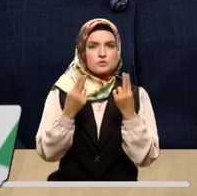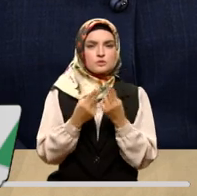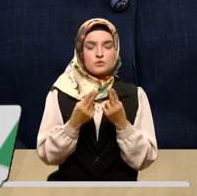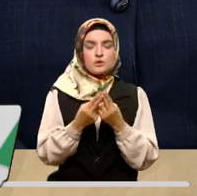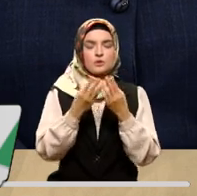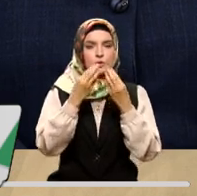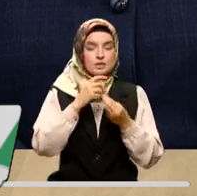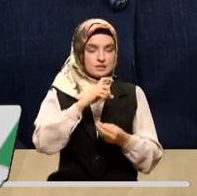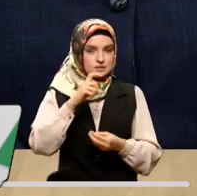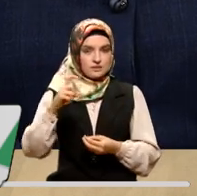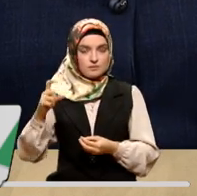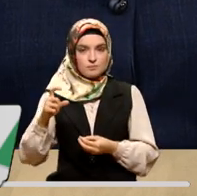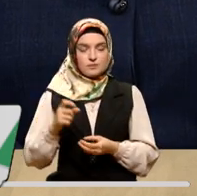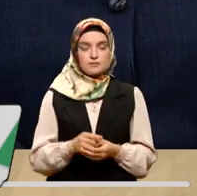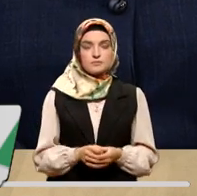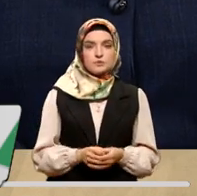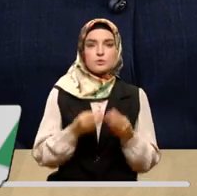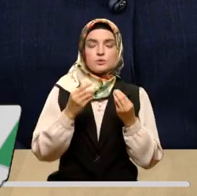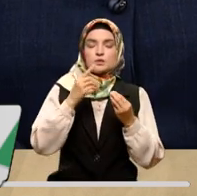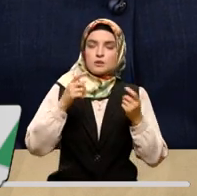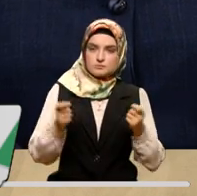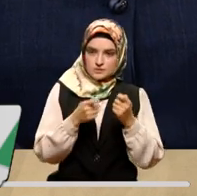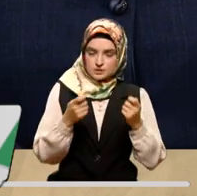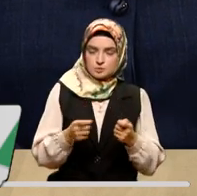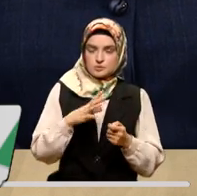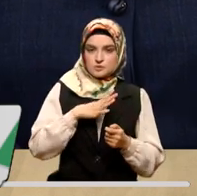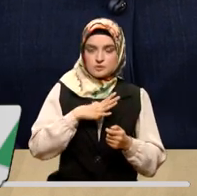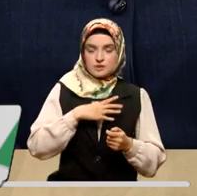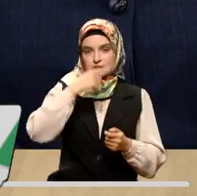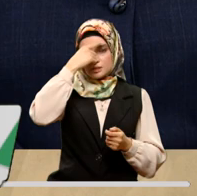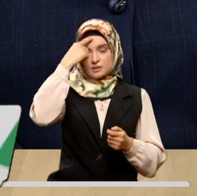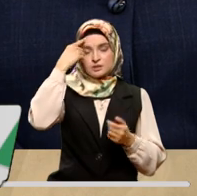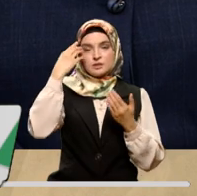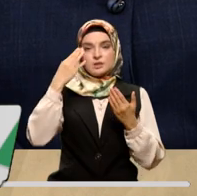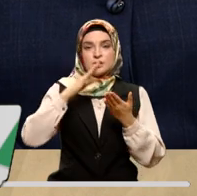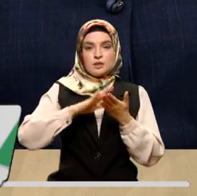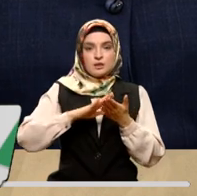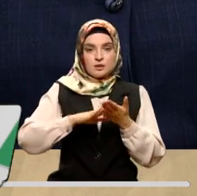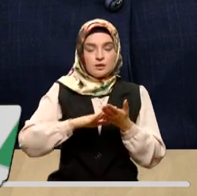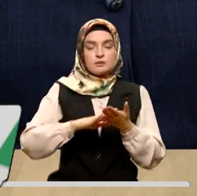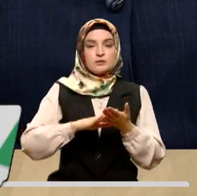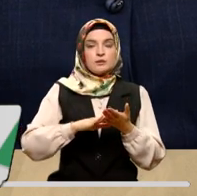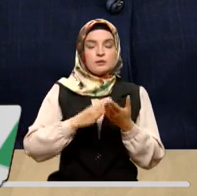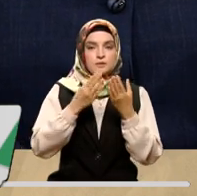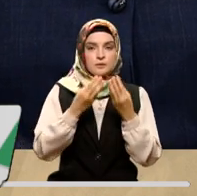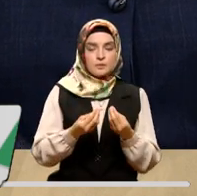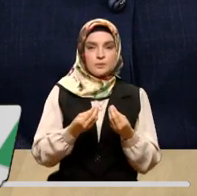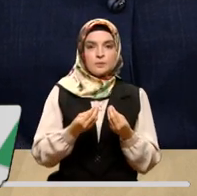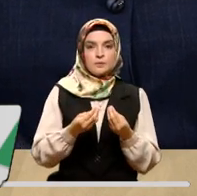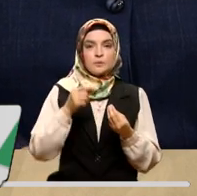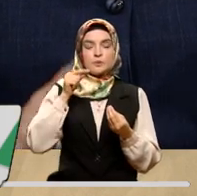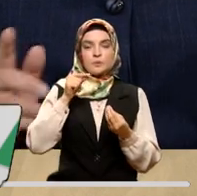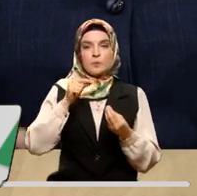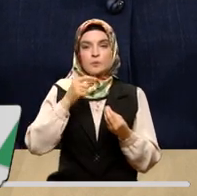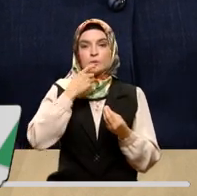verecek cevaplarla güzel bir çalışmanın içerisindeyiz. İnşallah bereketiyle. Dağıtılacak bu eğitimlerde çocuklara. Bu sefer, bu sene